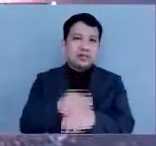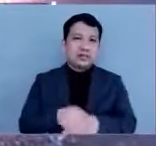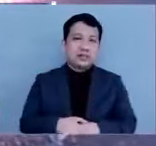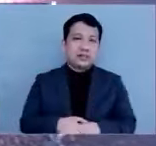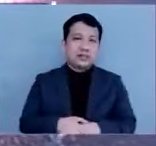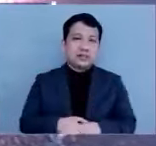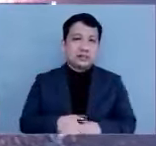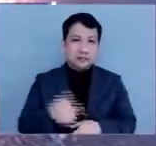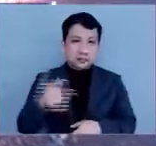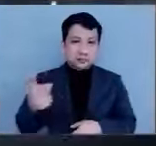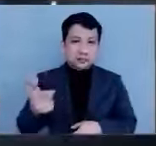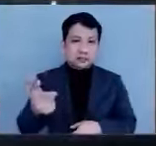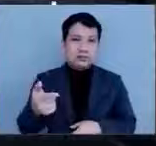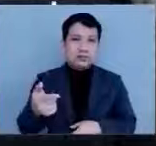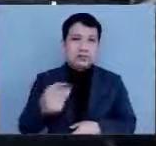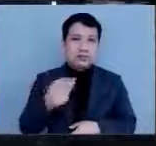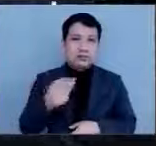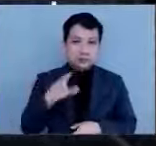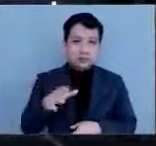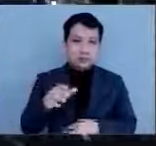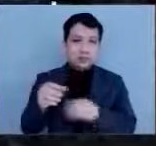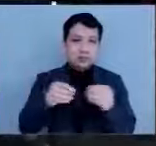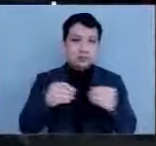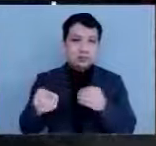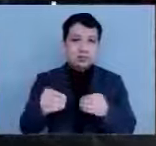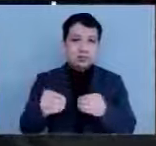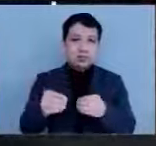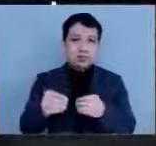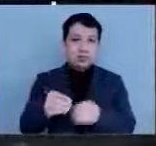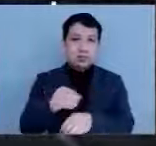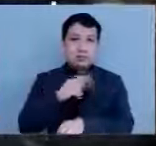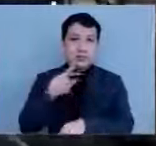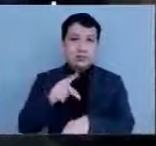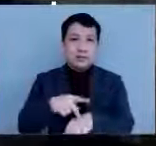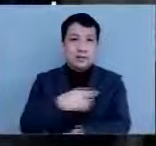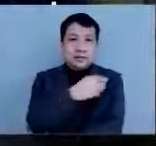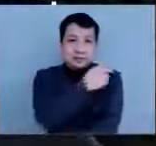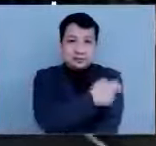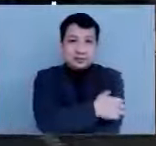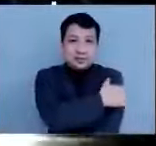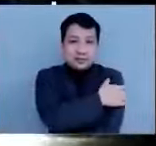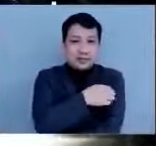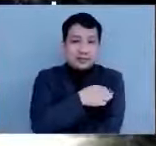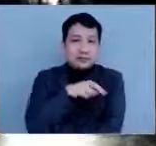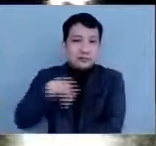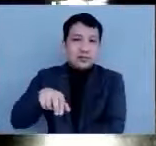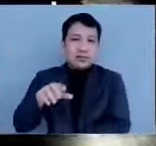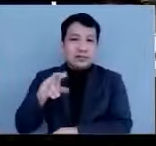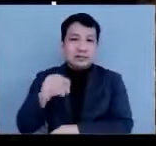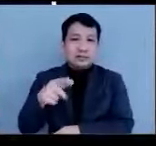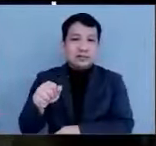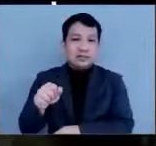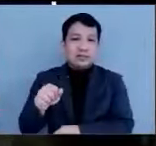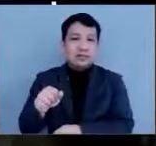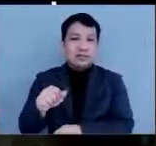Samantala, sumama naman ang News 5 sa operasyon ng Philippine Red Cross papuntang Bicol, partikular sa Naga. Pero sa Lopez, Quezon pa